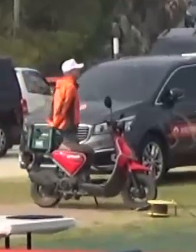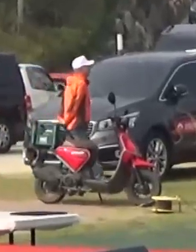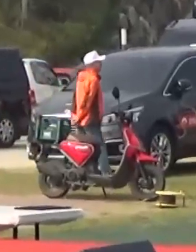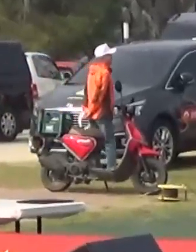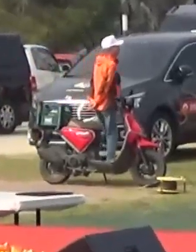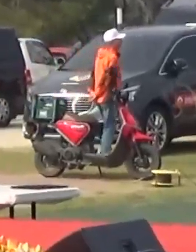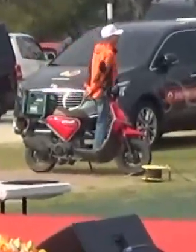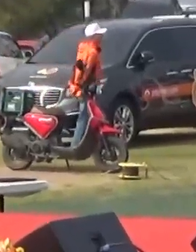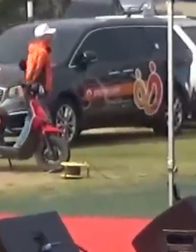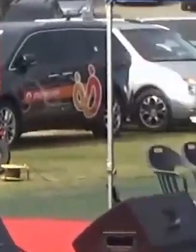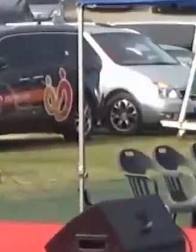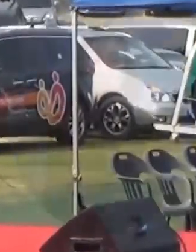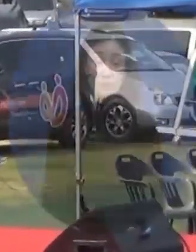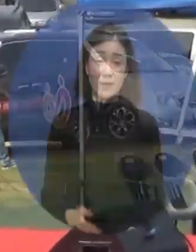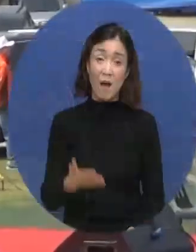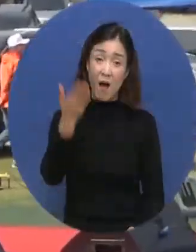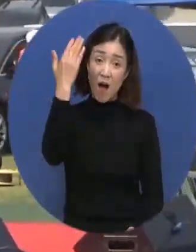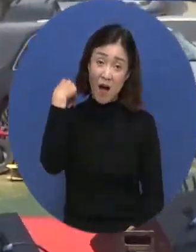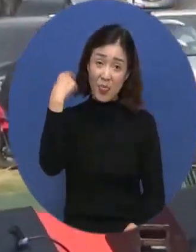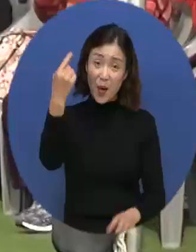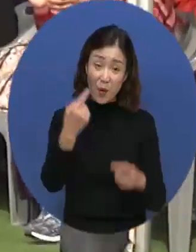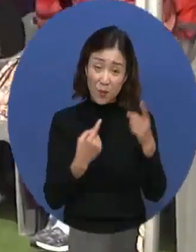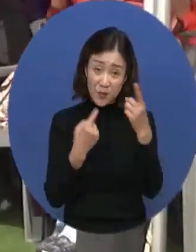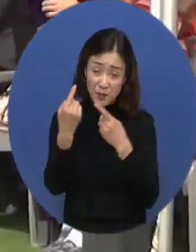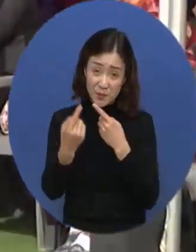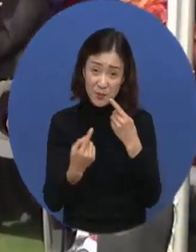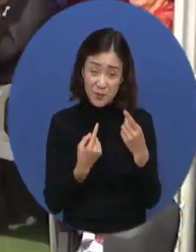아까 나오시던 분들 나오세요. 나오셔서.